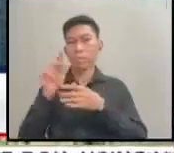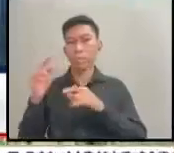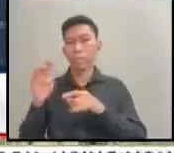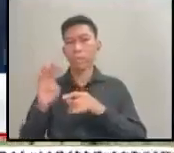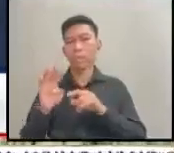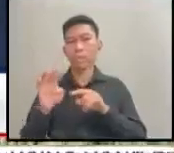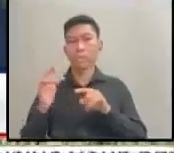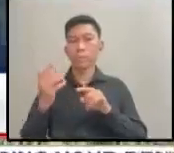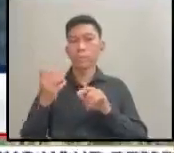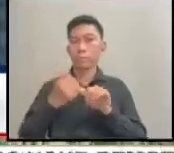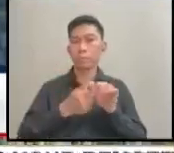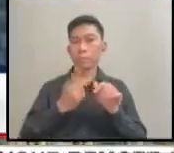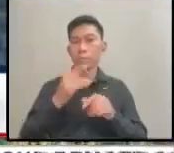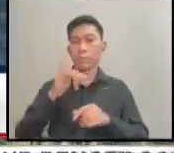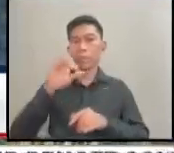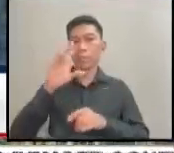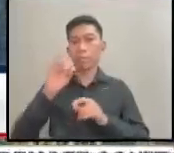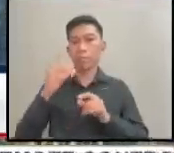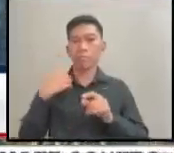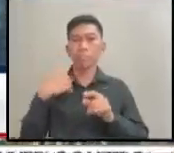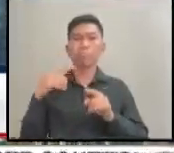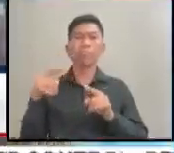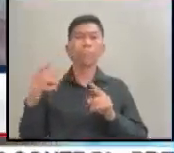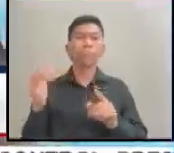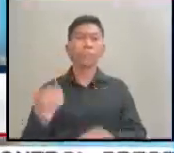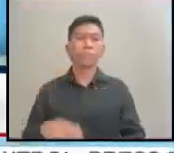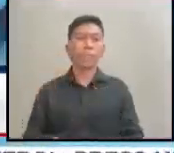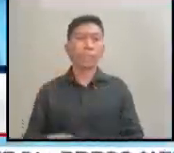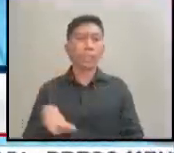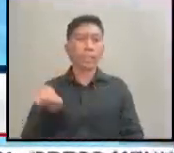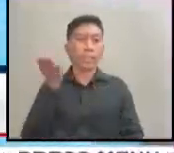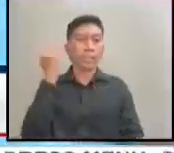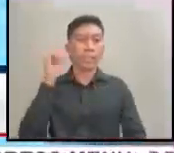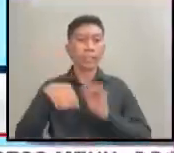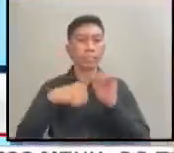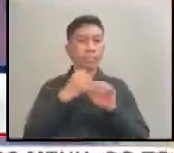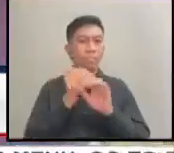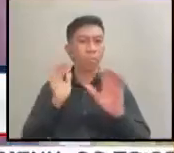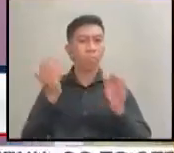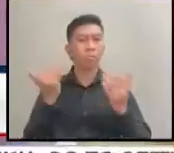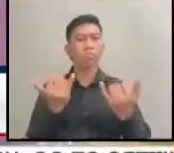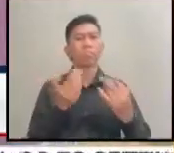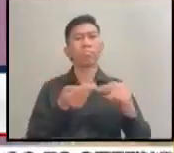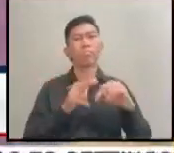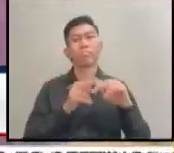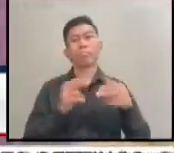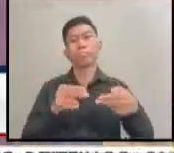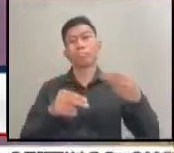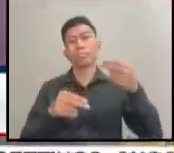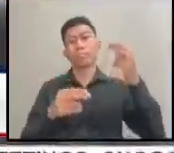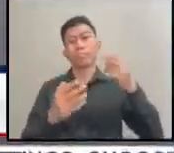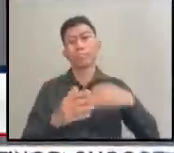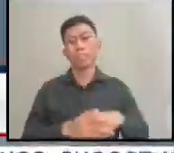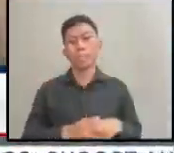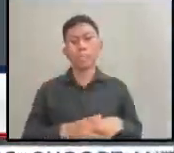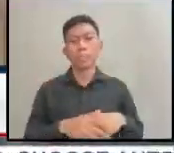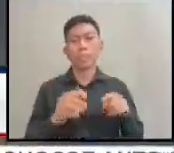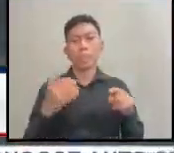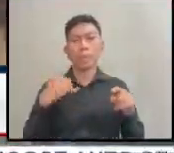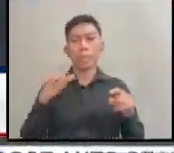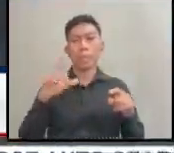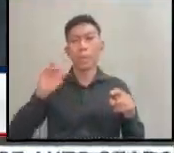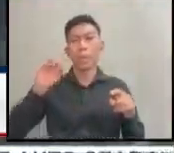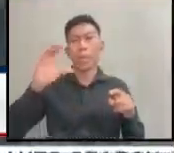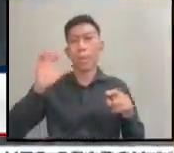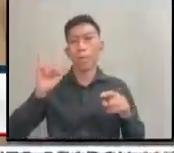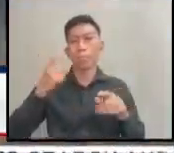noong kaparehong buwan noong nakalipas na taon. Ang pinakamataas na farm gate price ng palay ay naitala sa Ilocos na nasa 20 pesos